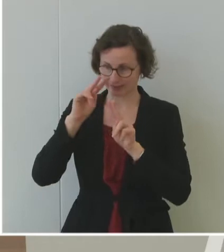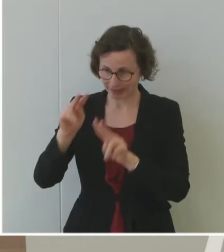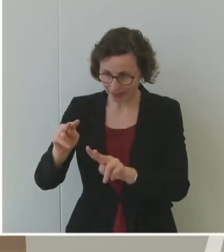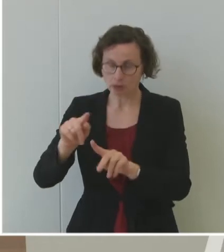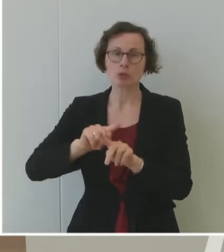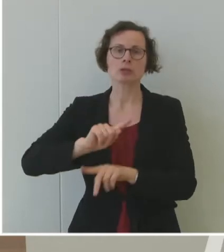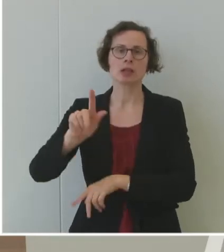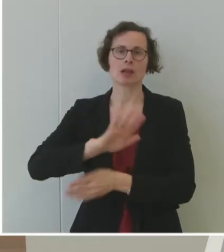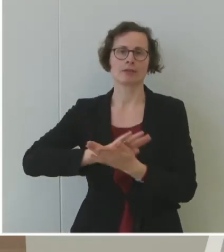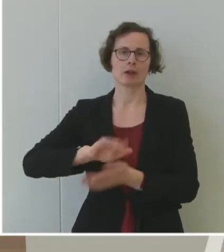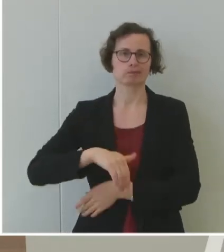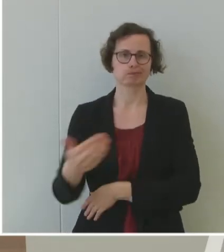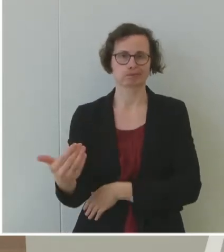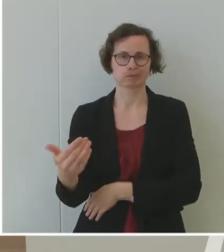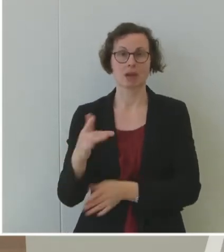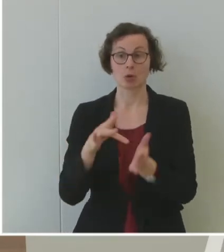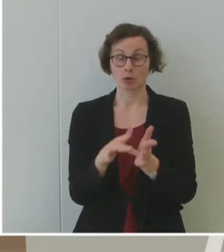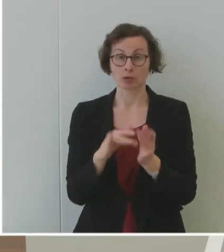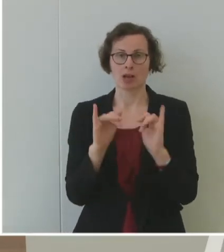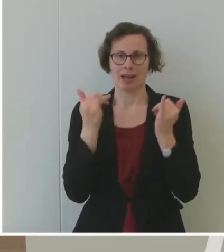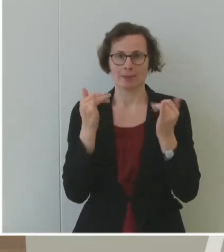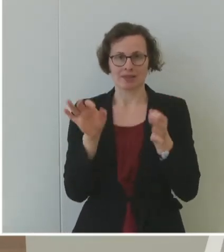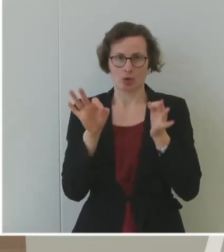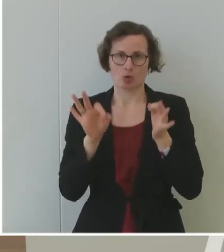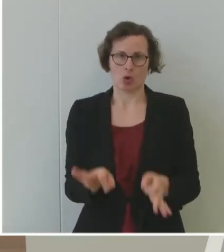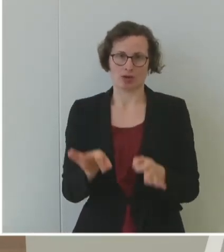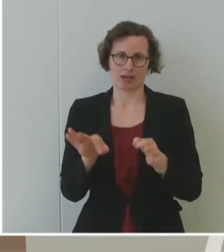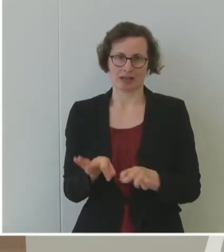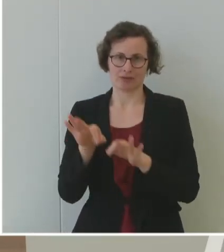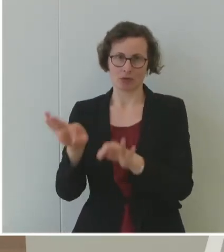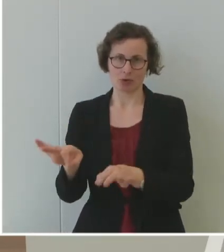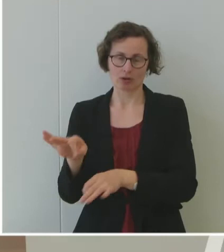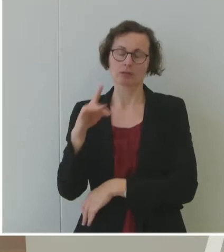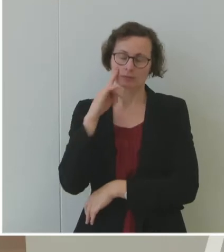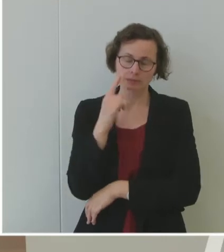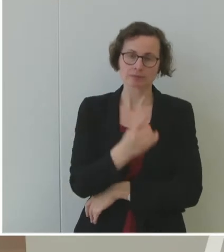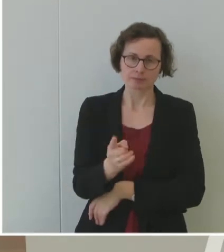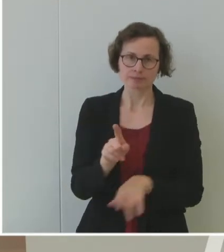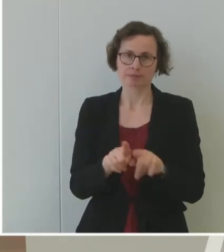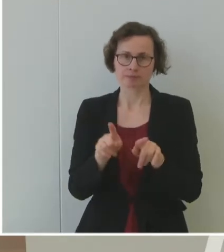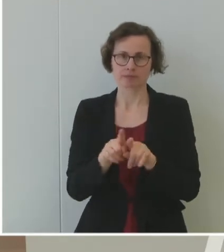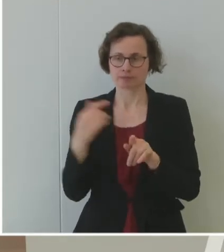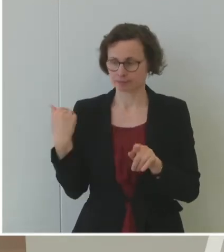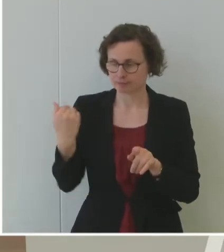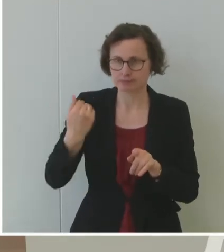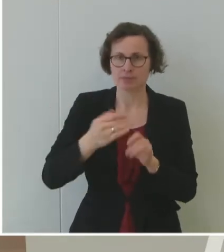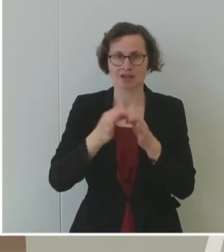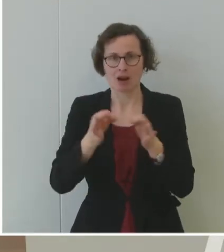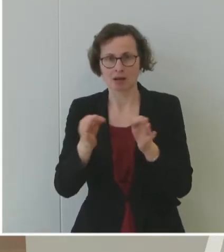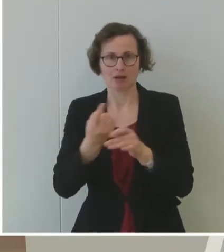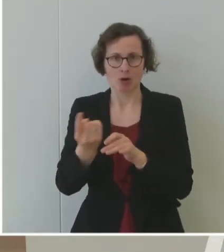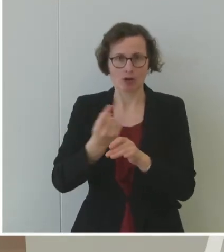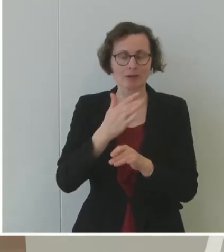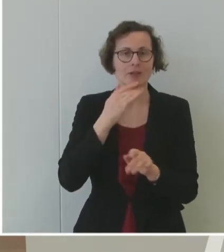alleine lassen. Denn das Leben ist immer konkret. Und auch Ihnen wird es so gegangen sein, in den letzten Tagen und Wochen haben sich viele Menschen bei